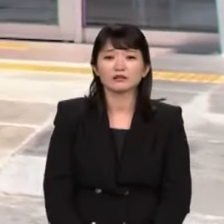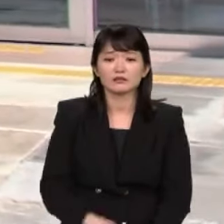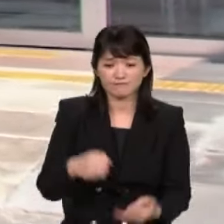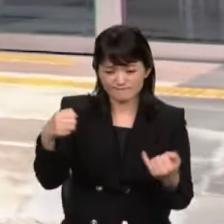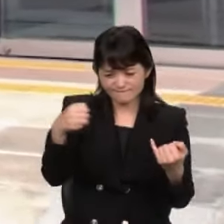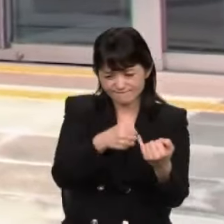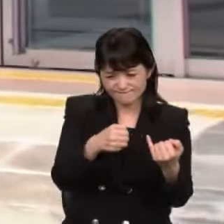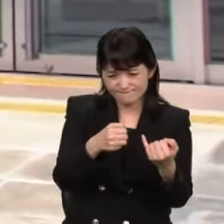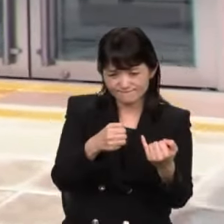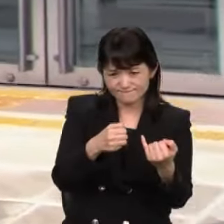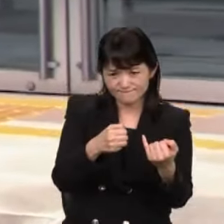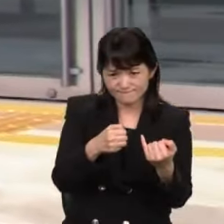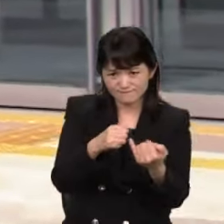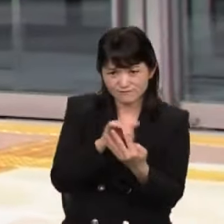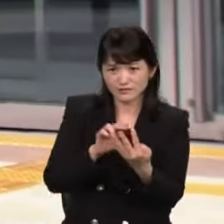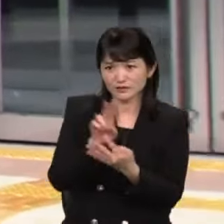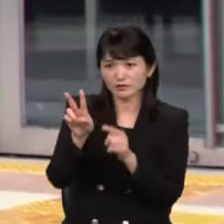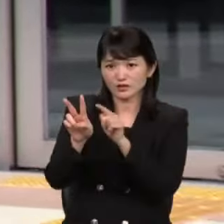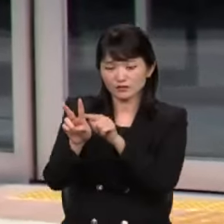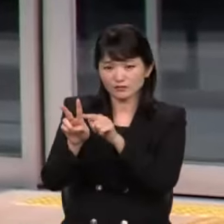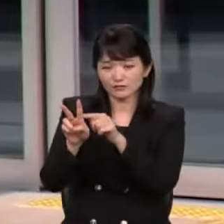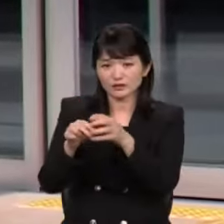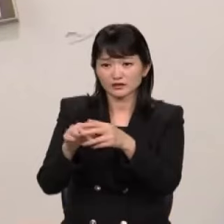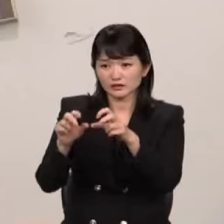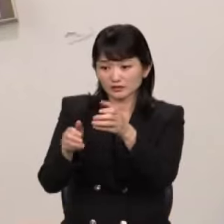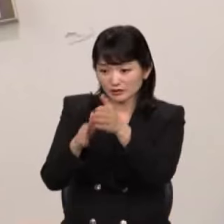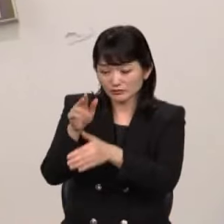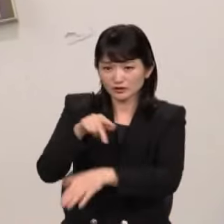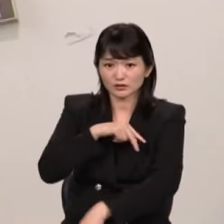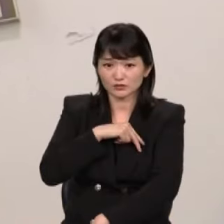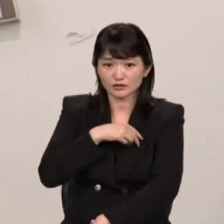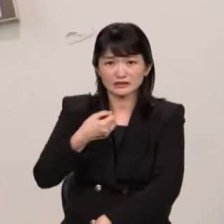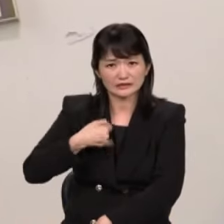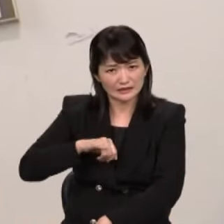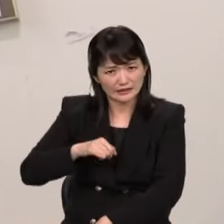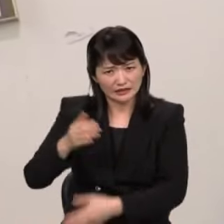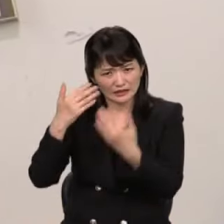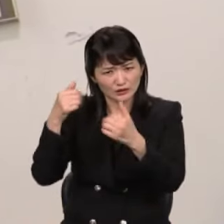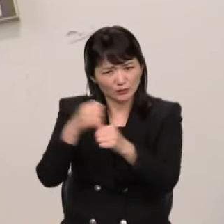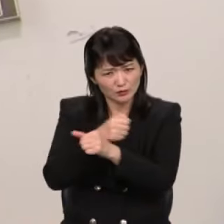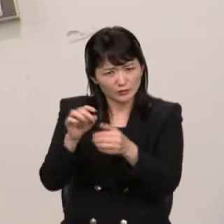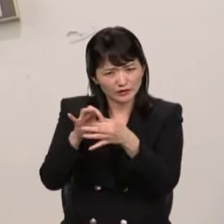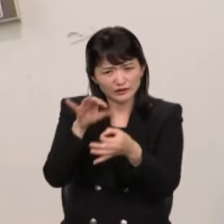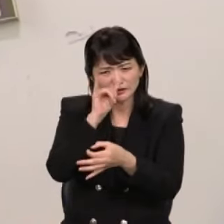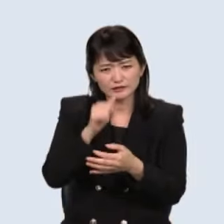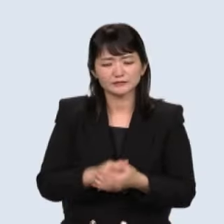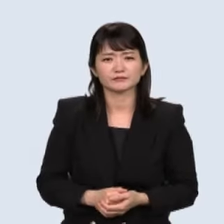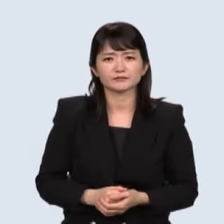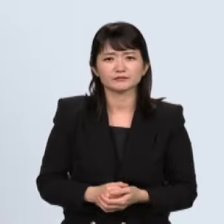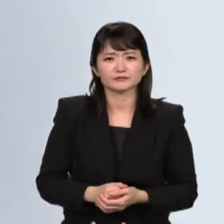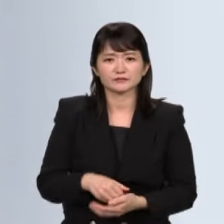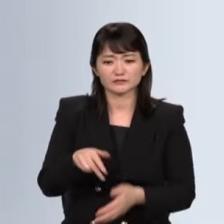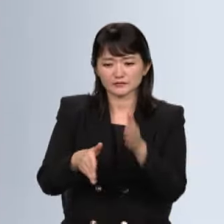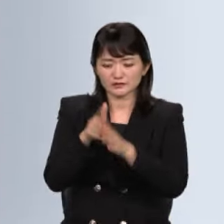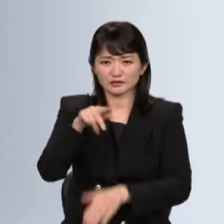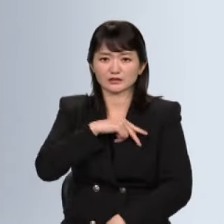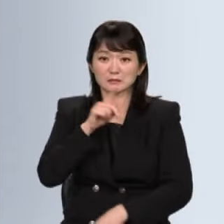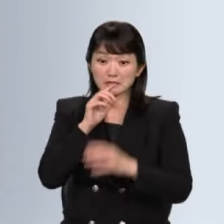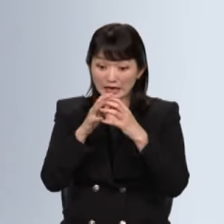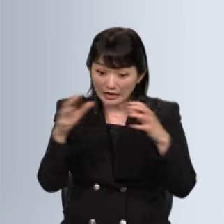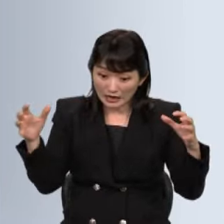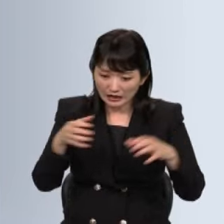하나가 성남시의원의 딸이라 학폭위에 영향을 준 게 아니냐는 겁니다. 시의원은 논란이 커지자 사과문을